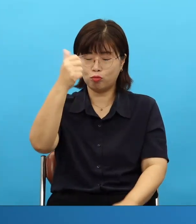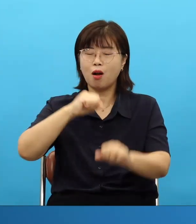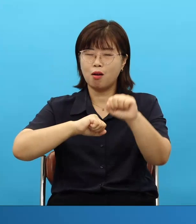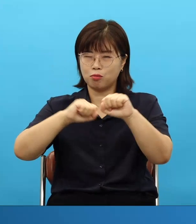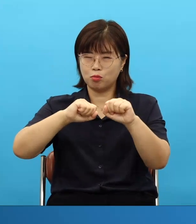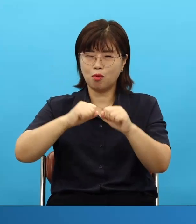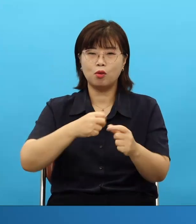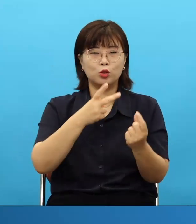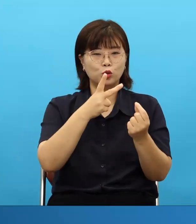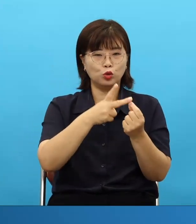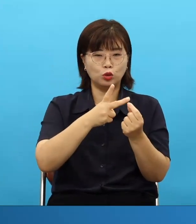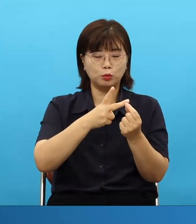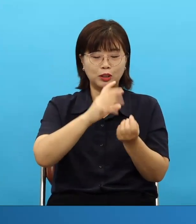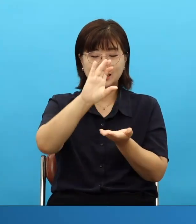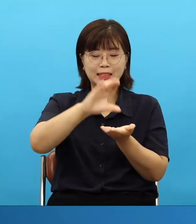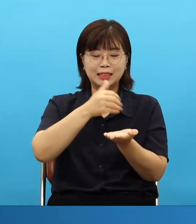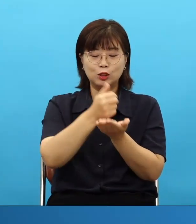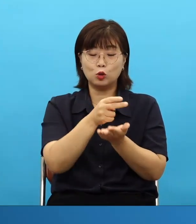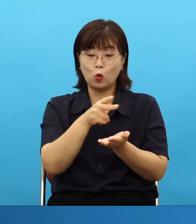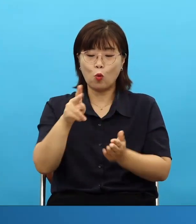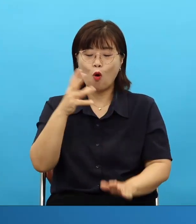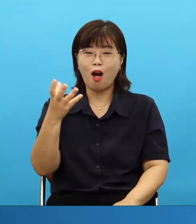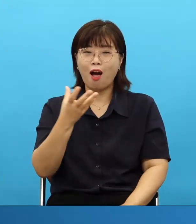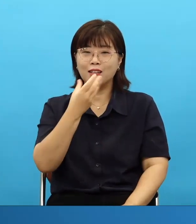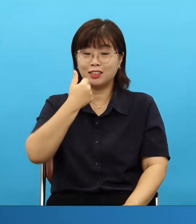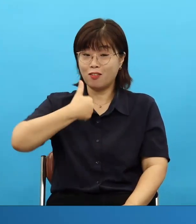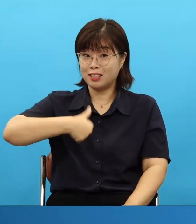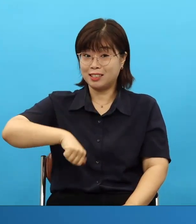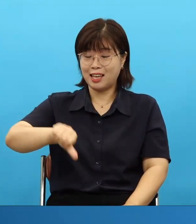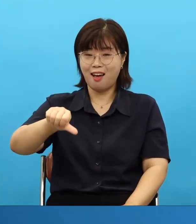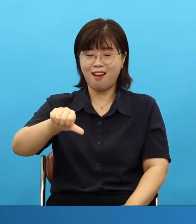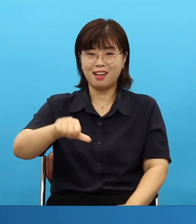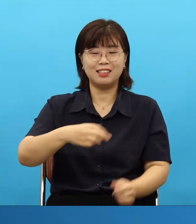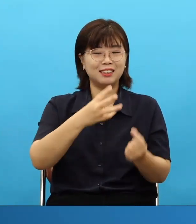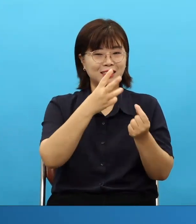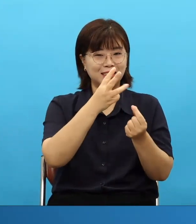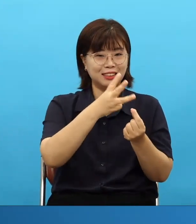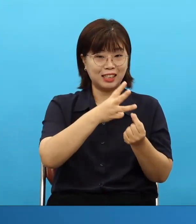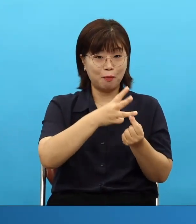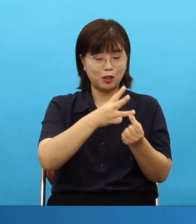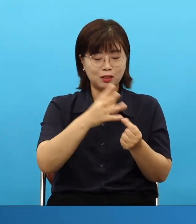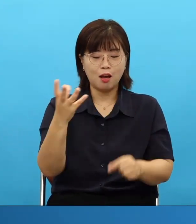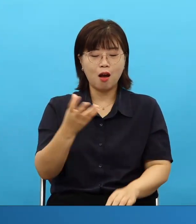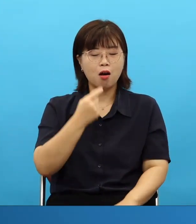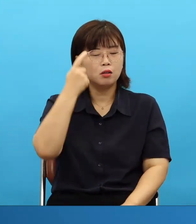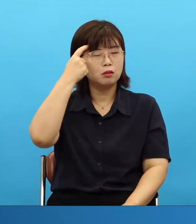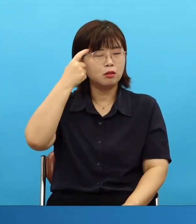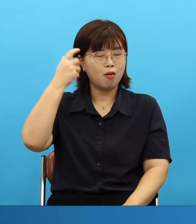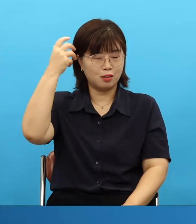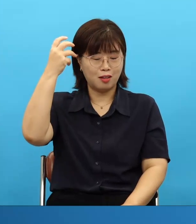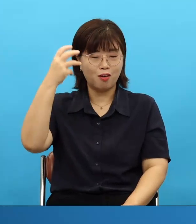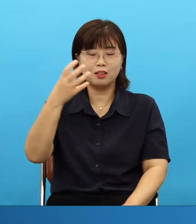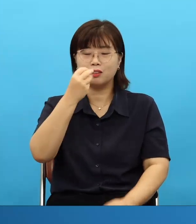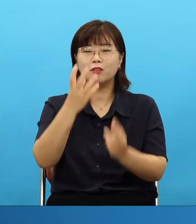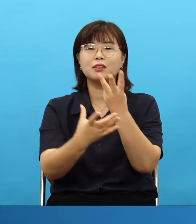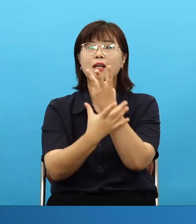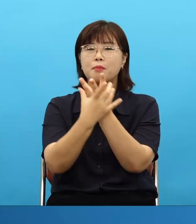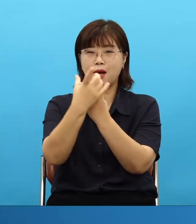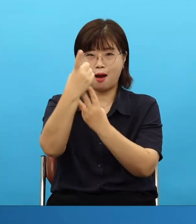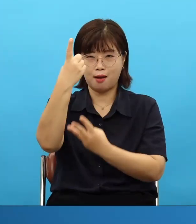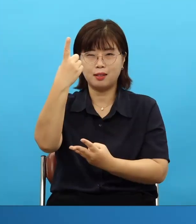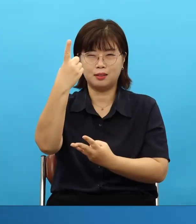성자, 성령 이렇게 되죠. It is God, the Father, the Son, and the Holy 그렇죠. Spirit. 그건 순서대로입니다. And that's just in that order.